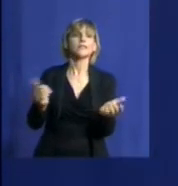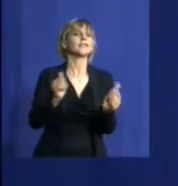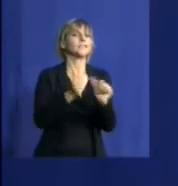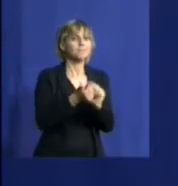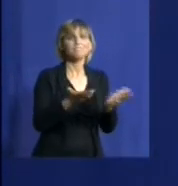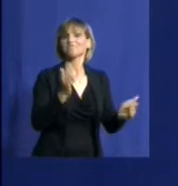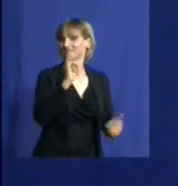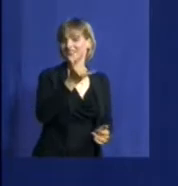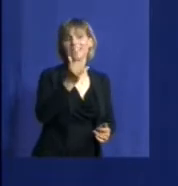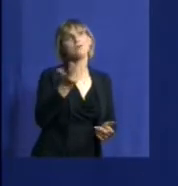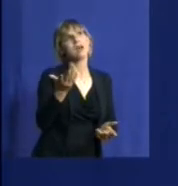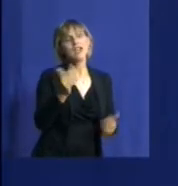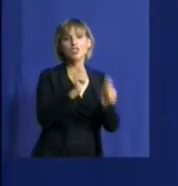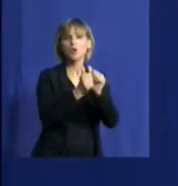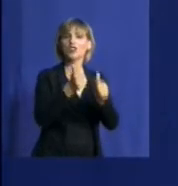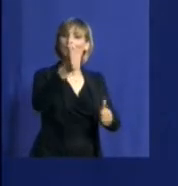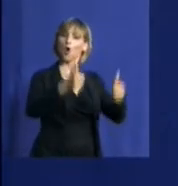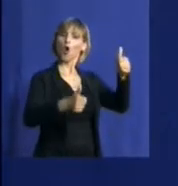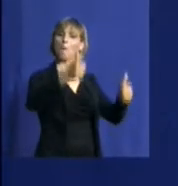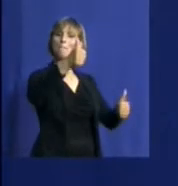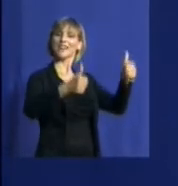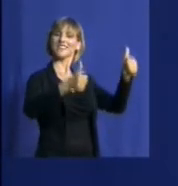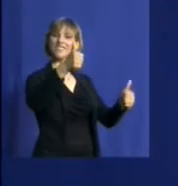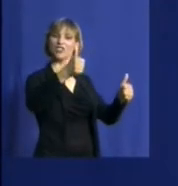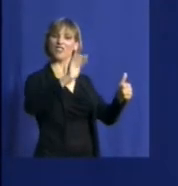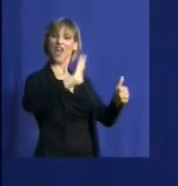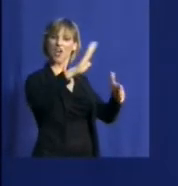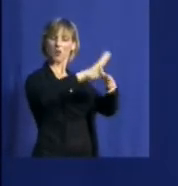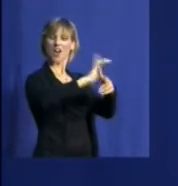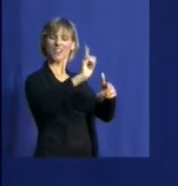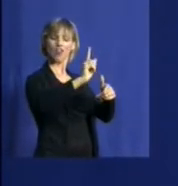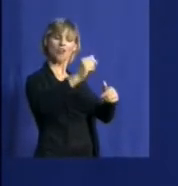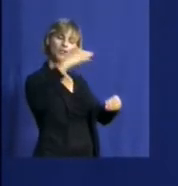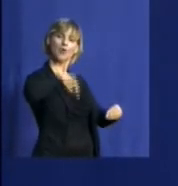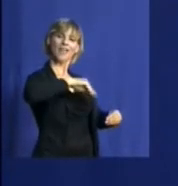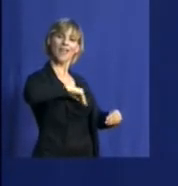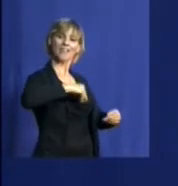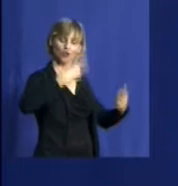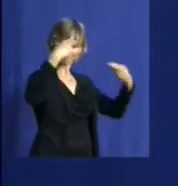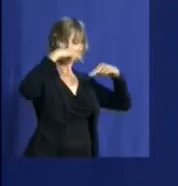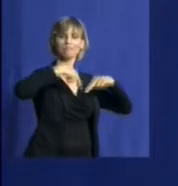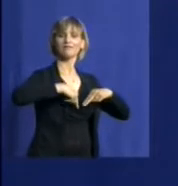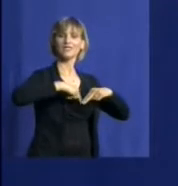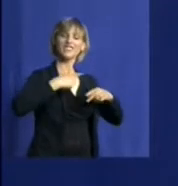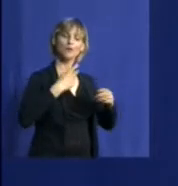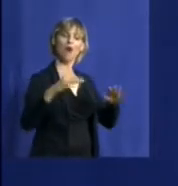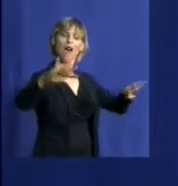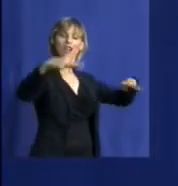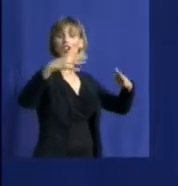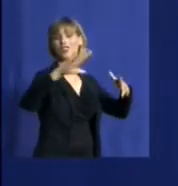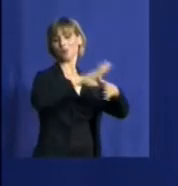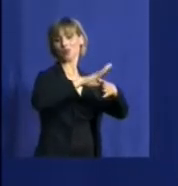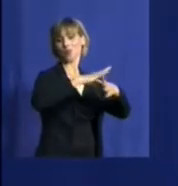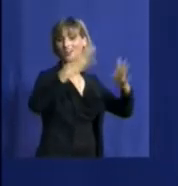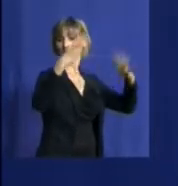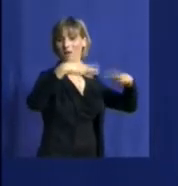Nello sport sì, però più nei confronti, ce l'avevo più con me stessa, ce l'ho sempre avuta più con me stessa che non con le avversarie. La prova era